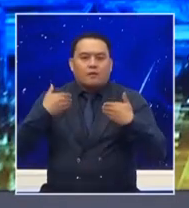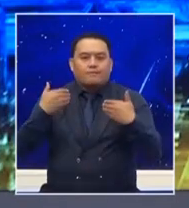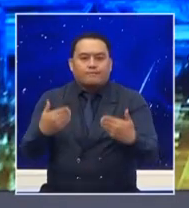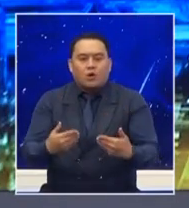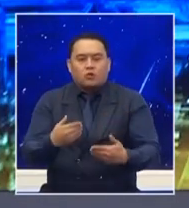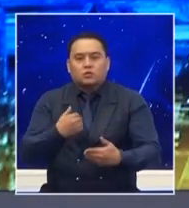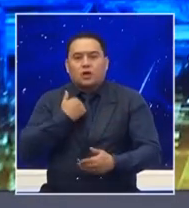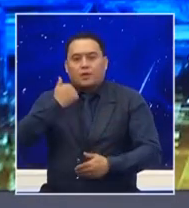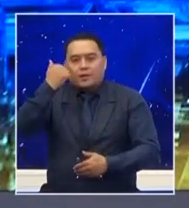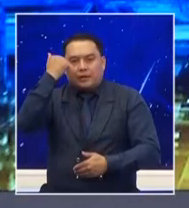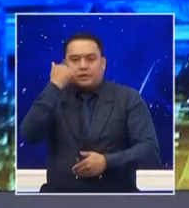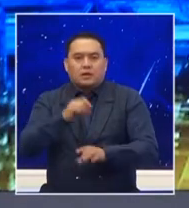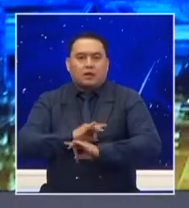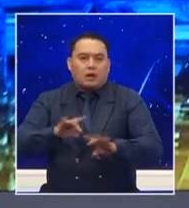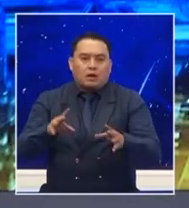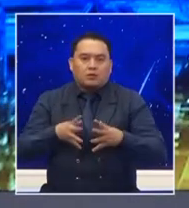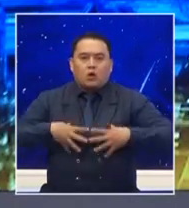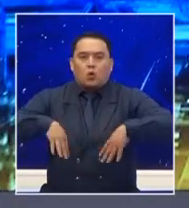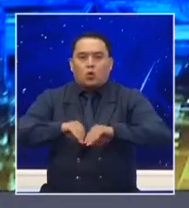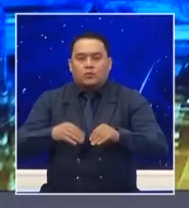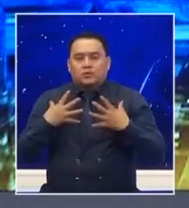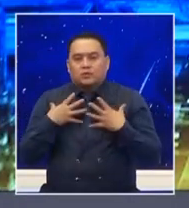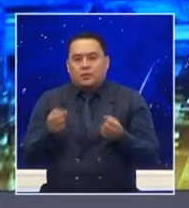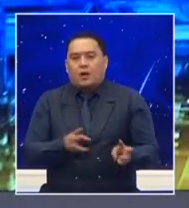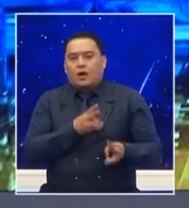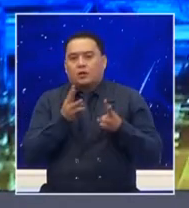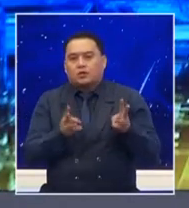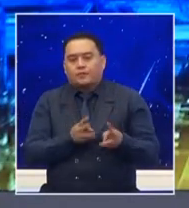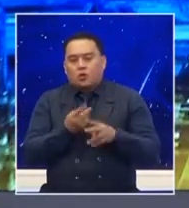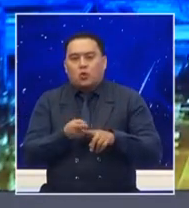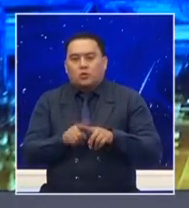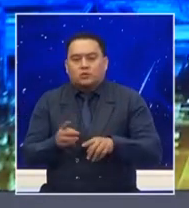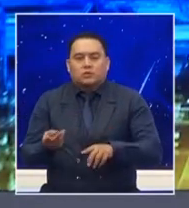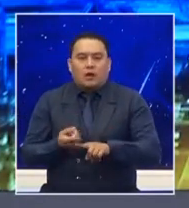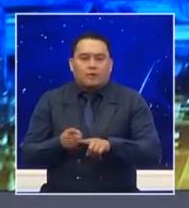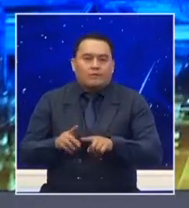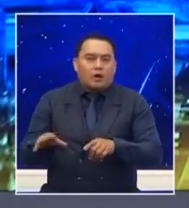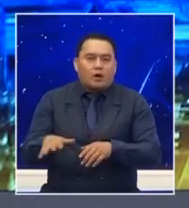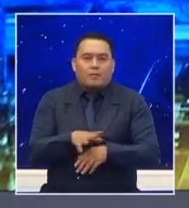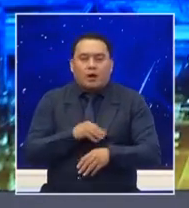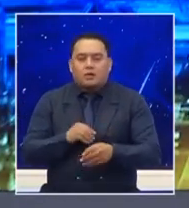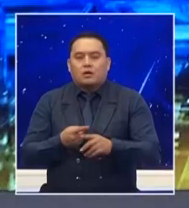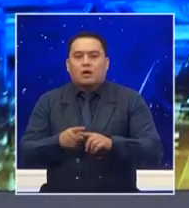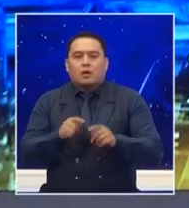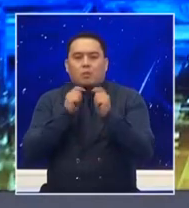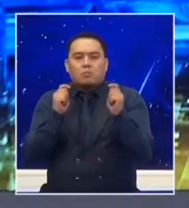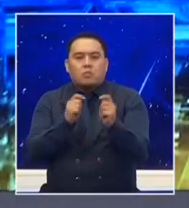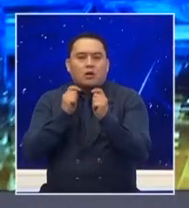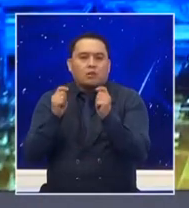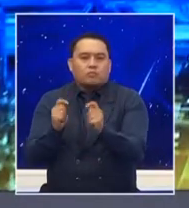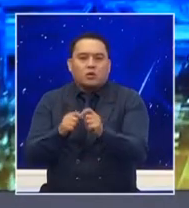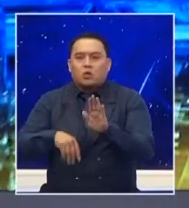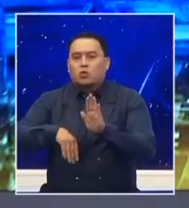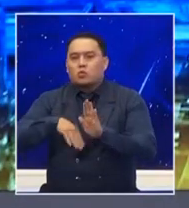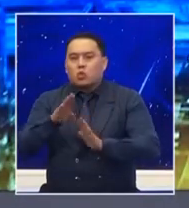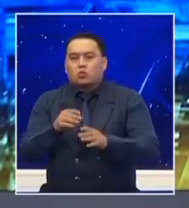тегіс алғыс айтты. Дендеріне саулық, отбастарына бақ берекетілер. Ісі ілгері шаруалар адамдарын марапаттады. Озық